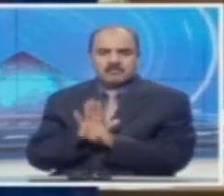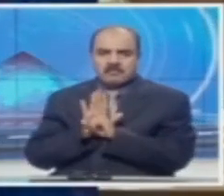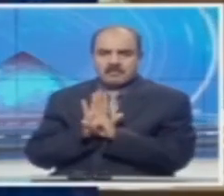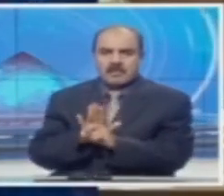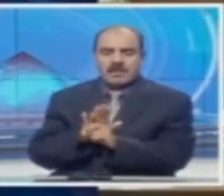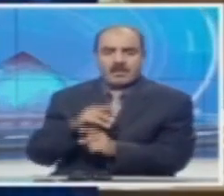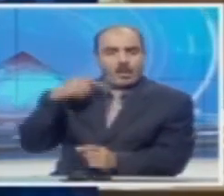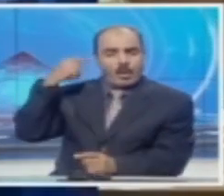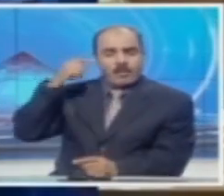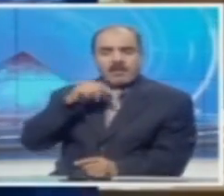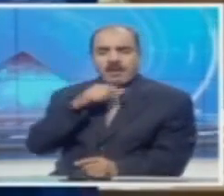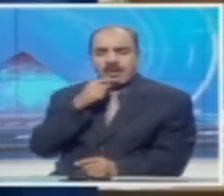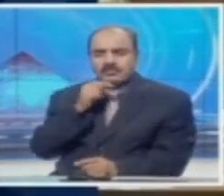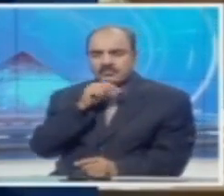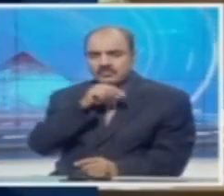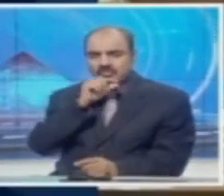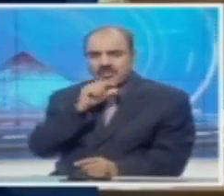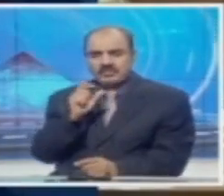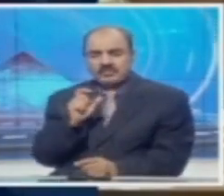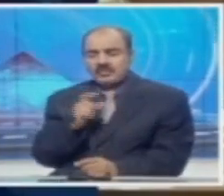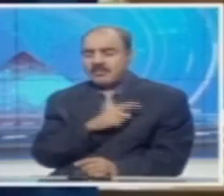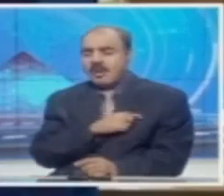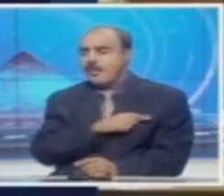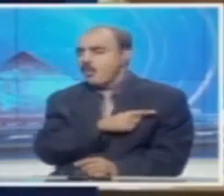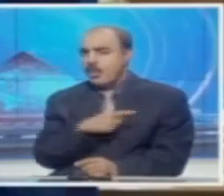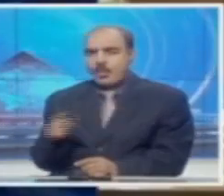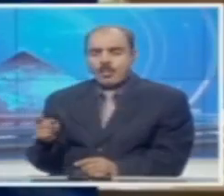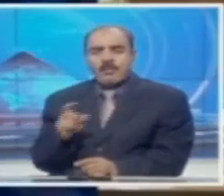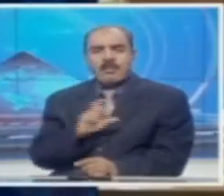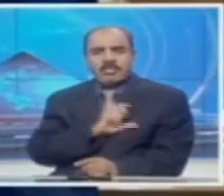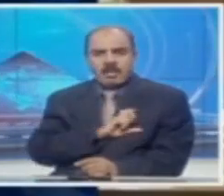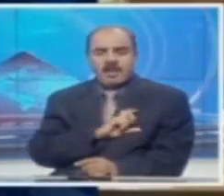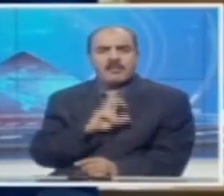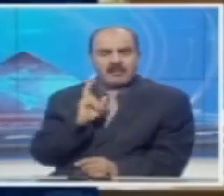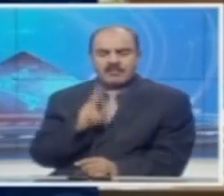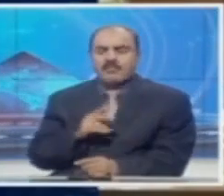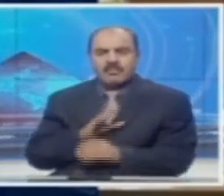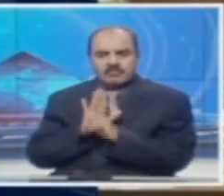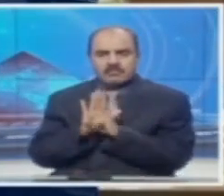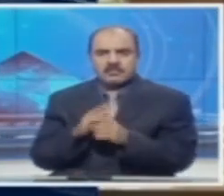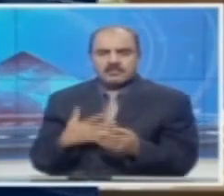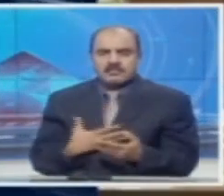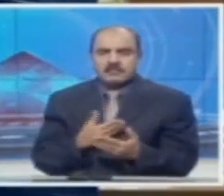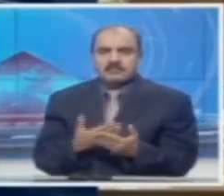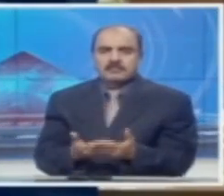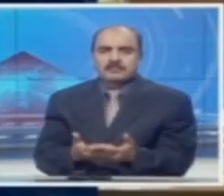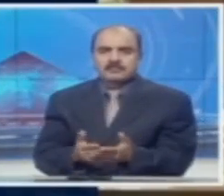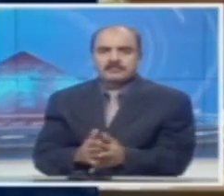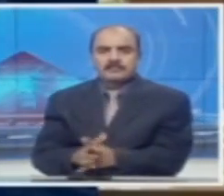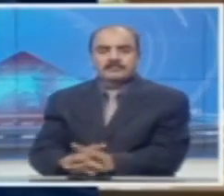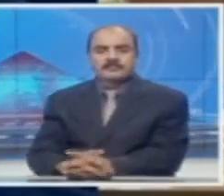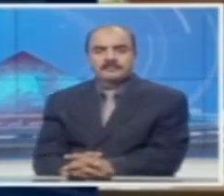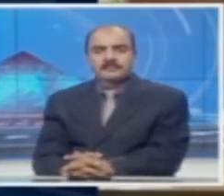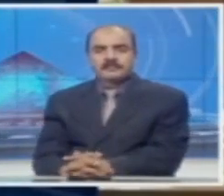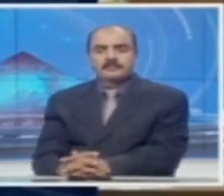مؤكدا تضامن علماء الأزهر وطلابه مع باكستان في مصابها الجلل والأليم.